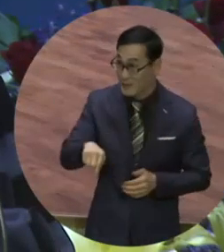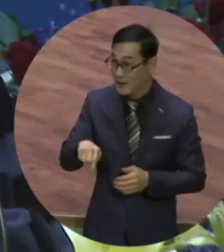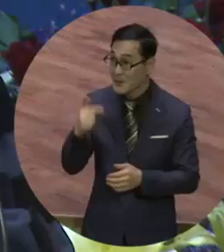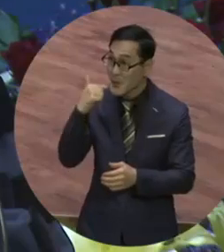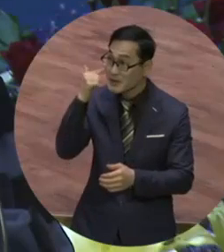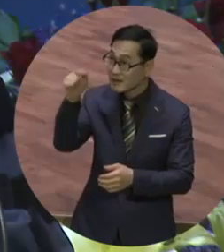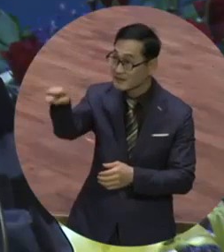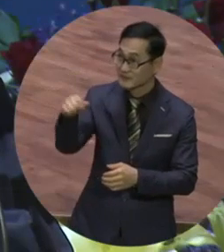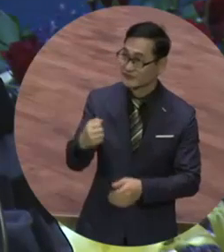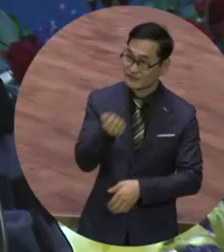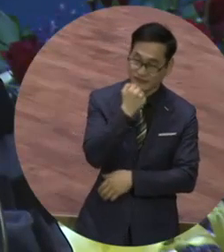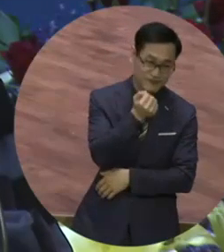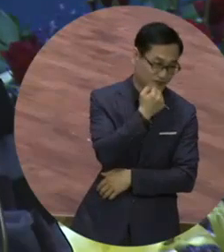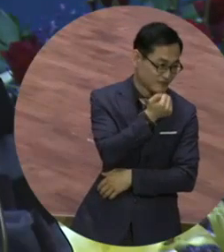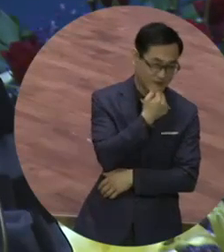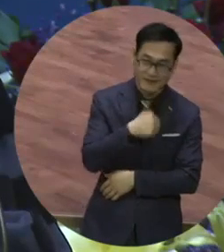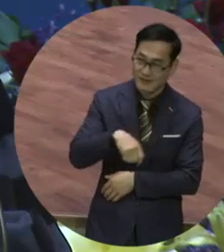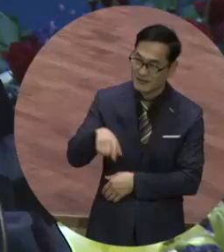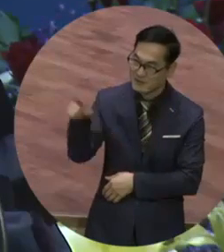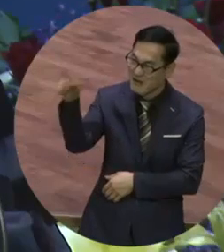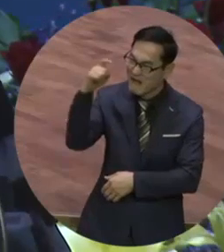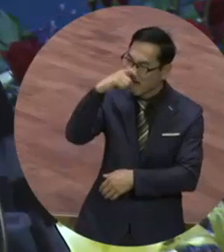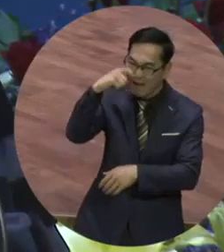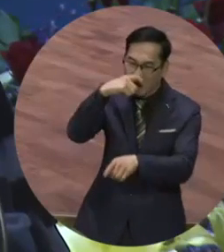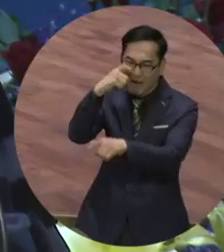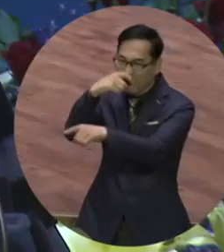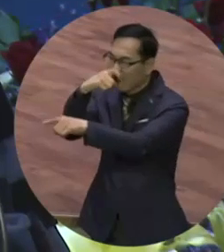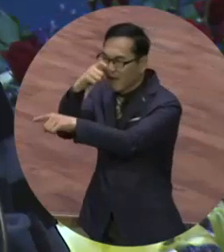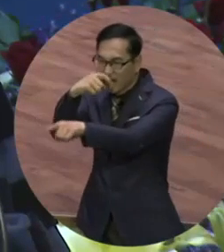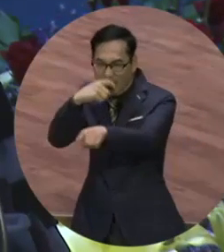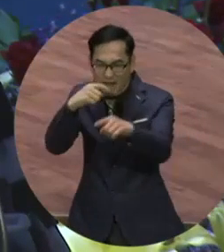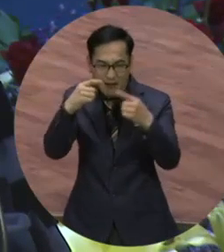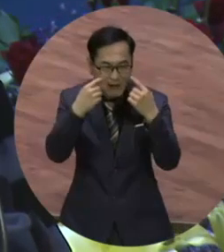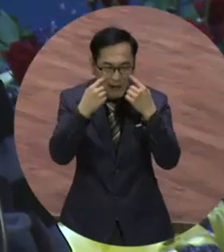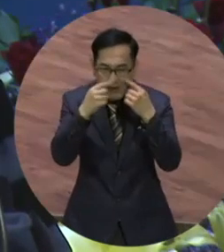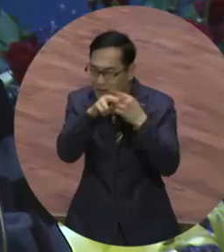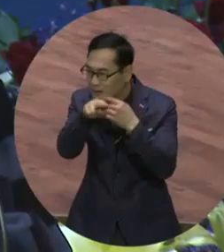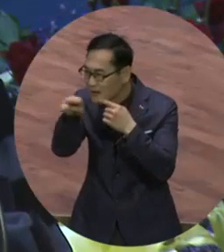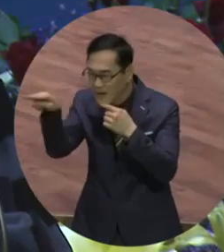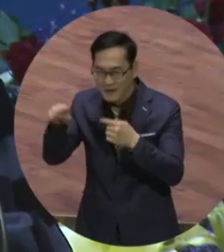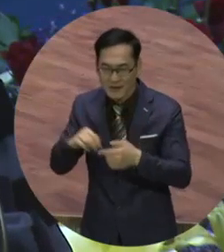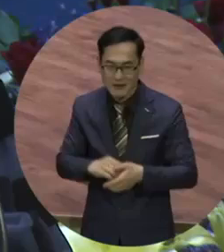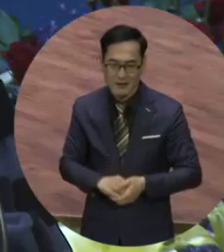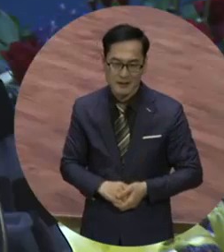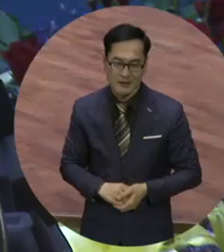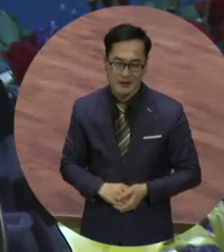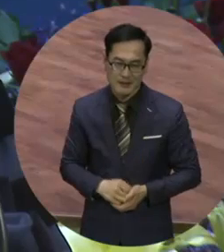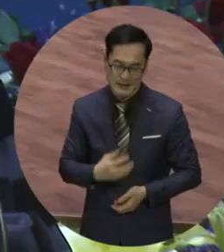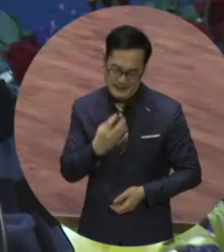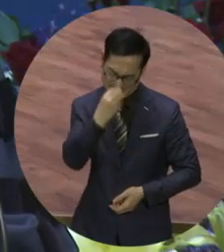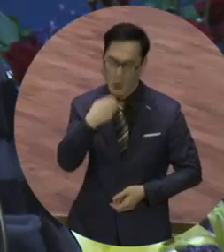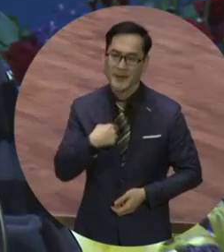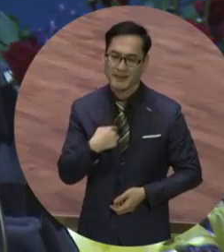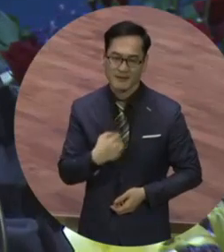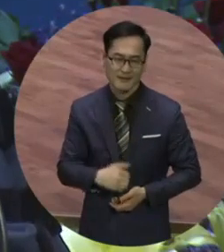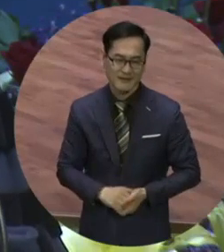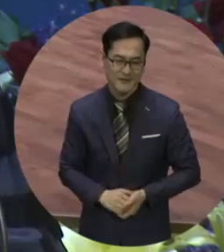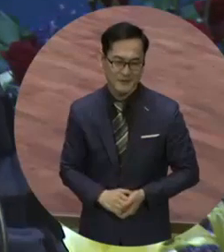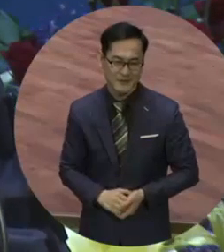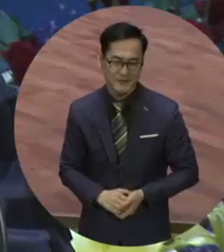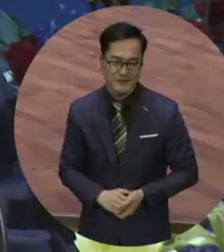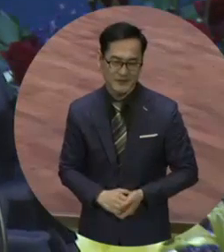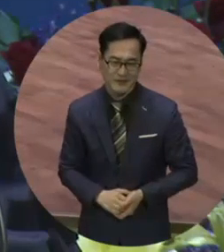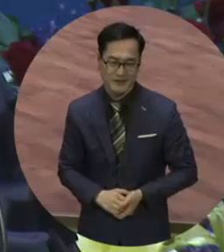이 교만이 나도 모르게요. 얼마나 사람이 말해요. 이게 아니. 3일만 지나면